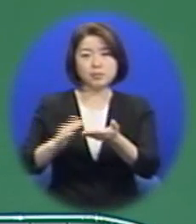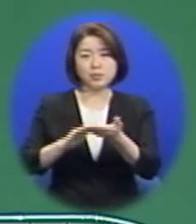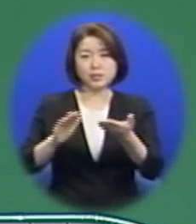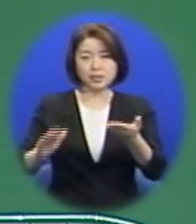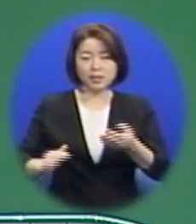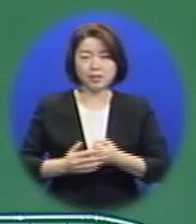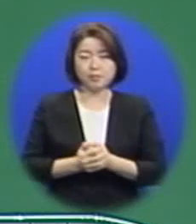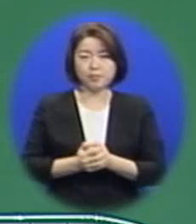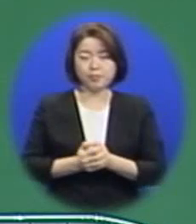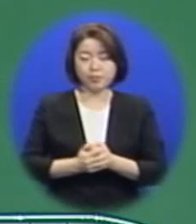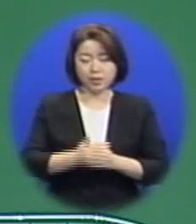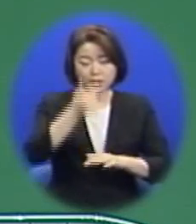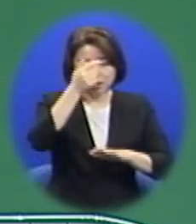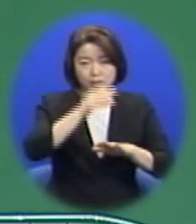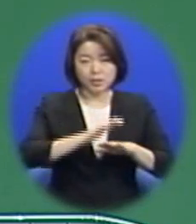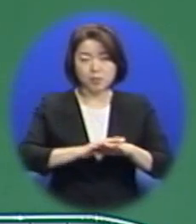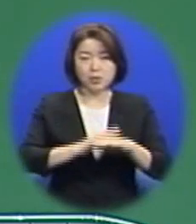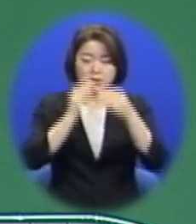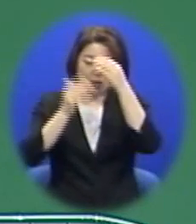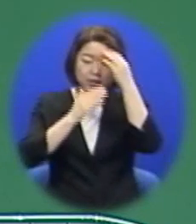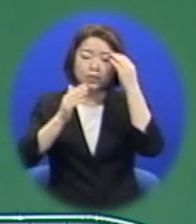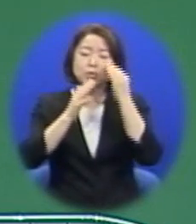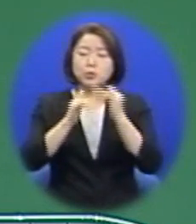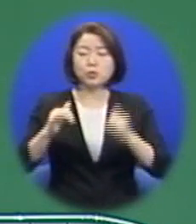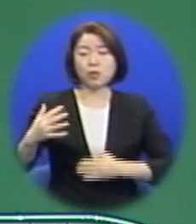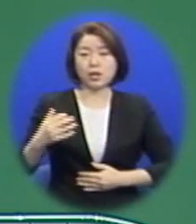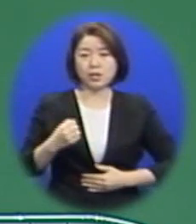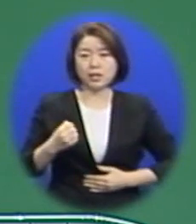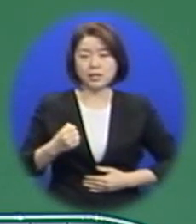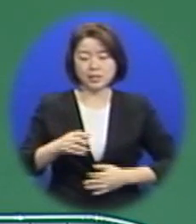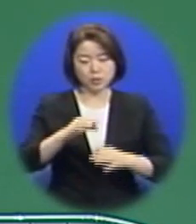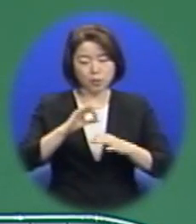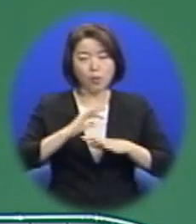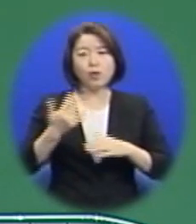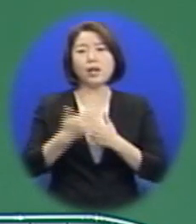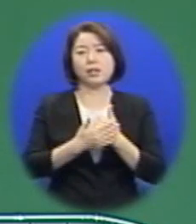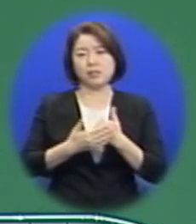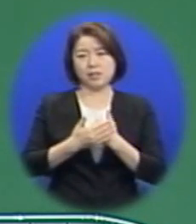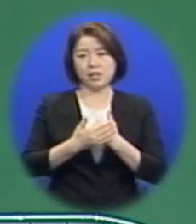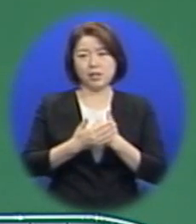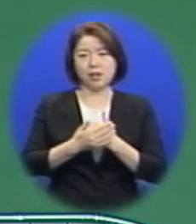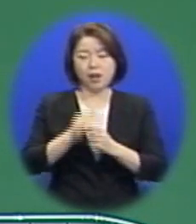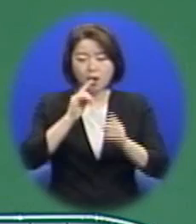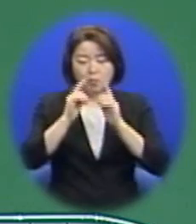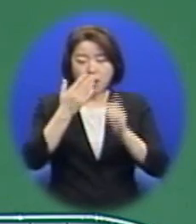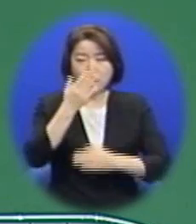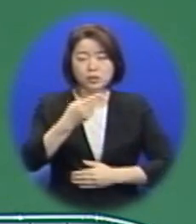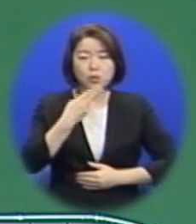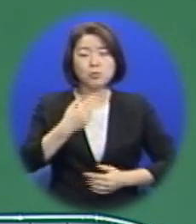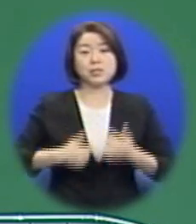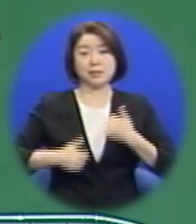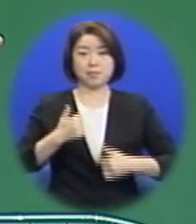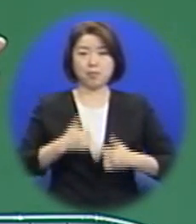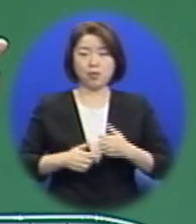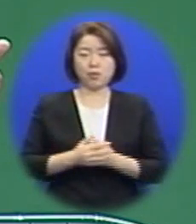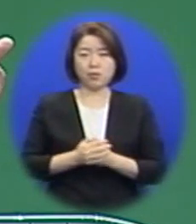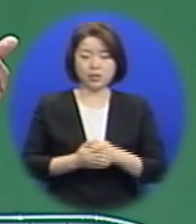예배는 성도가 누리는 가장 놀라운 복입니다. 말할 수 없이 기쁜 것입니다. 그래서 시편